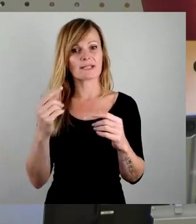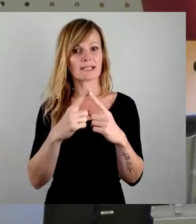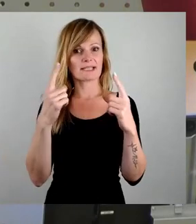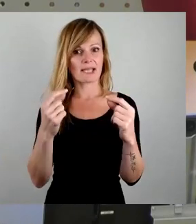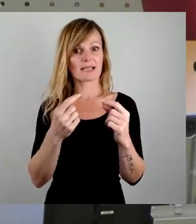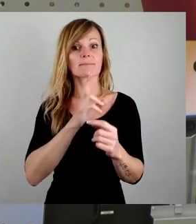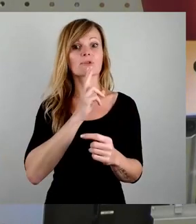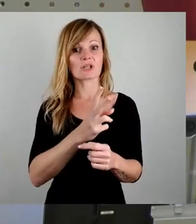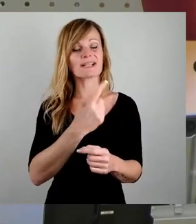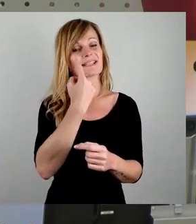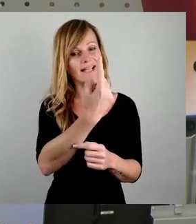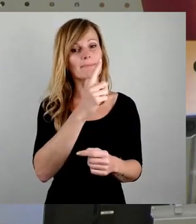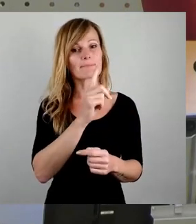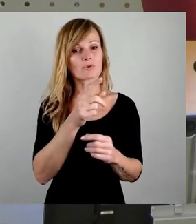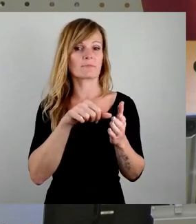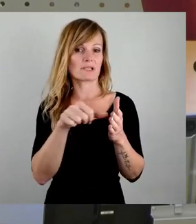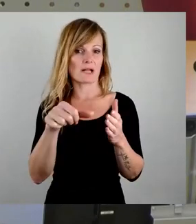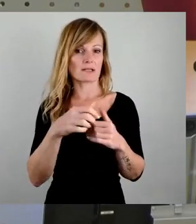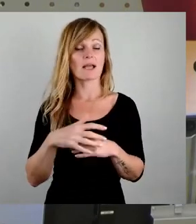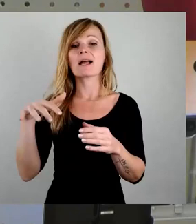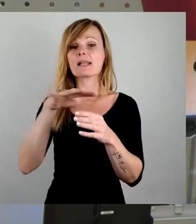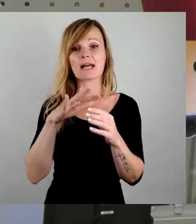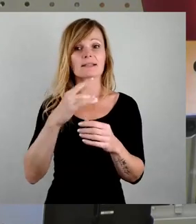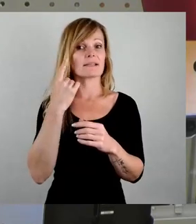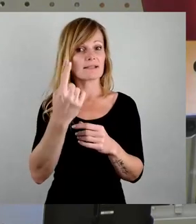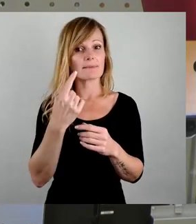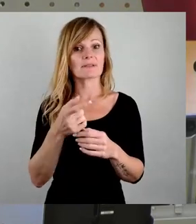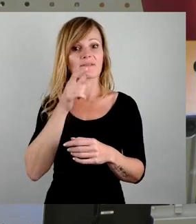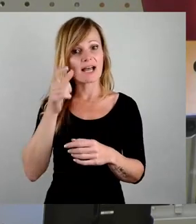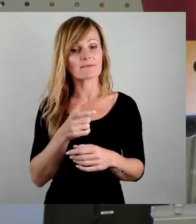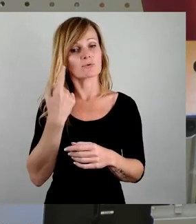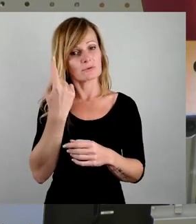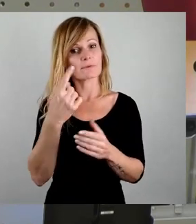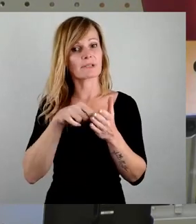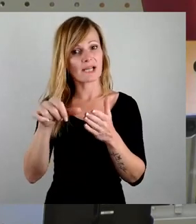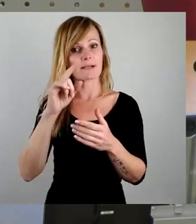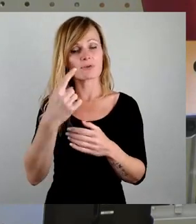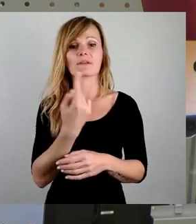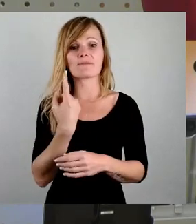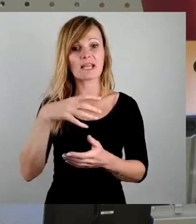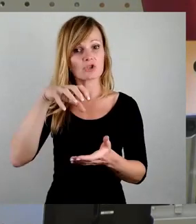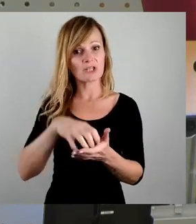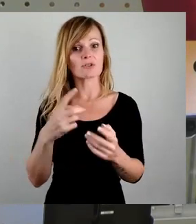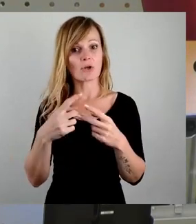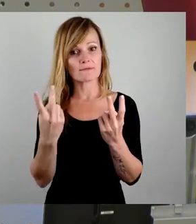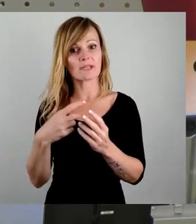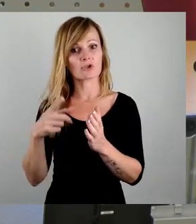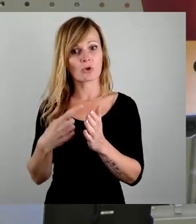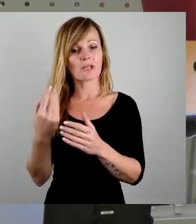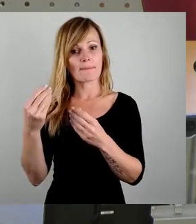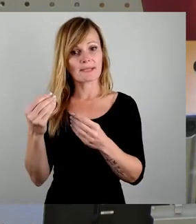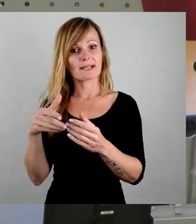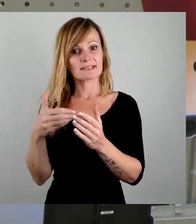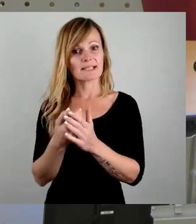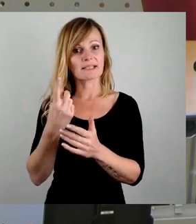auch zahlen. Das Land ist in der Verantwortung, muss zahlen. Und ja, auch wir als Stadt müssen aus öffentlichen Steuermitteln die